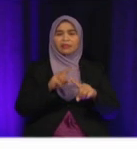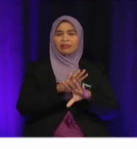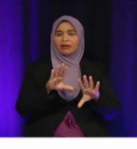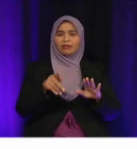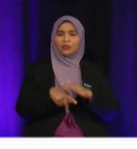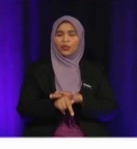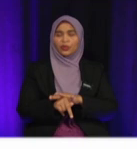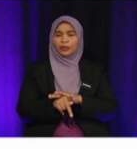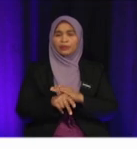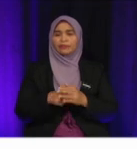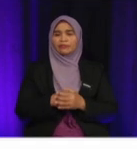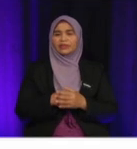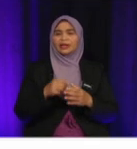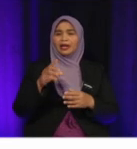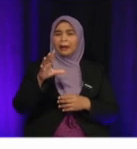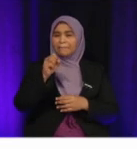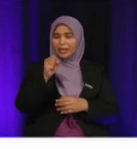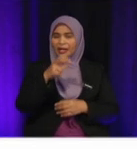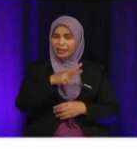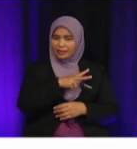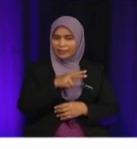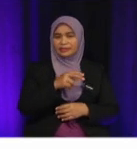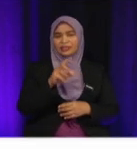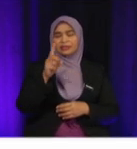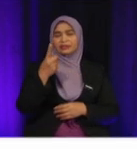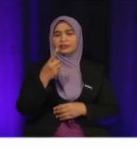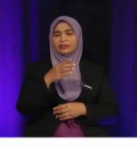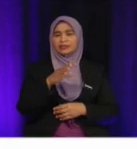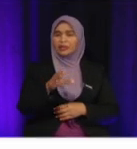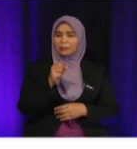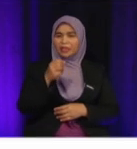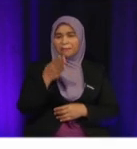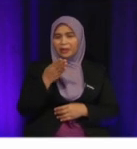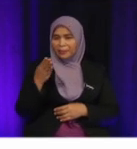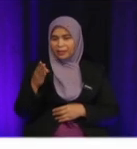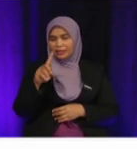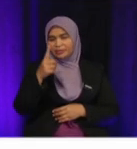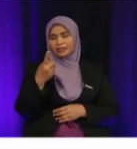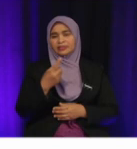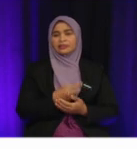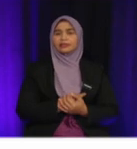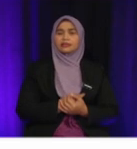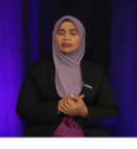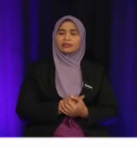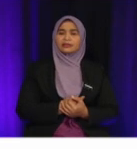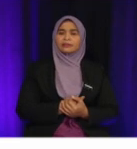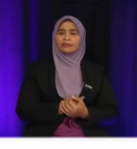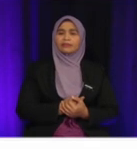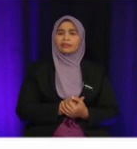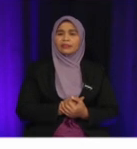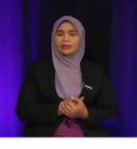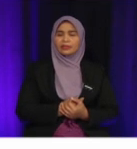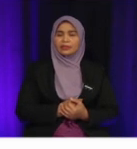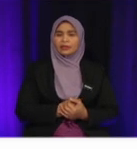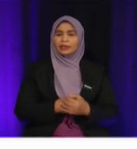Berlakulah rampasan harta. Tak sempat, kan? Tak berlaku walaupun mungkin ada cedera sikit ke atau sebagainya. Dia ambil ataupun dia paksa-paksa-paksa, dia dapatlah harta yang dia